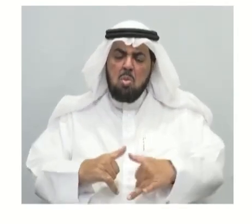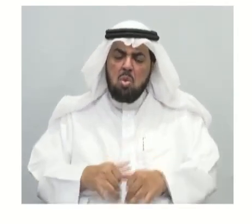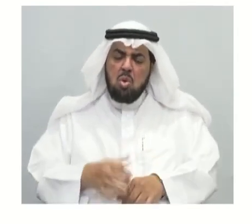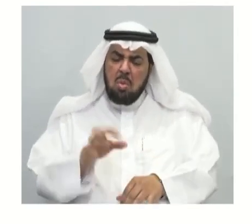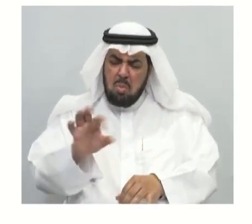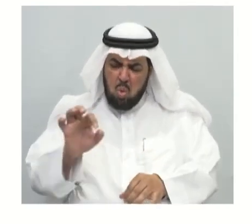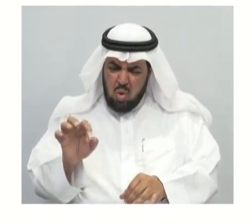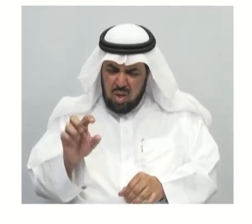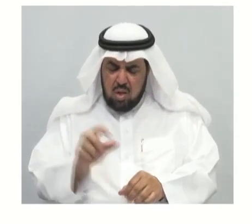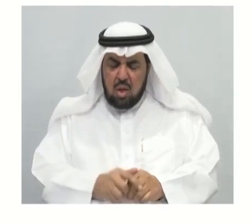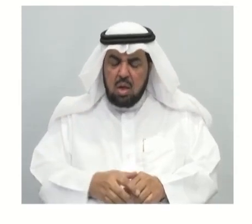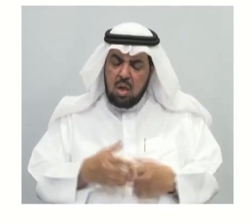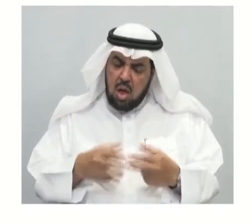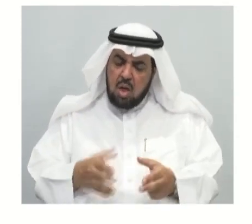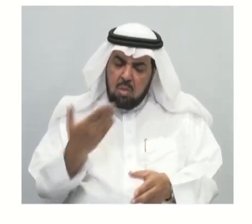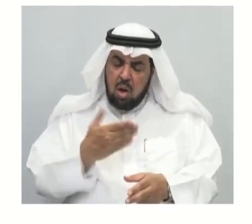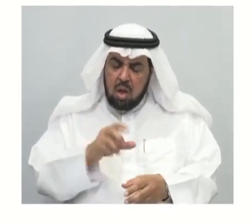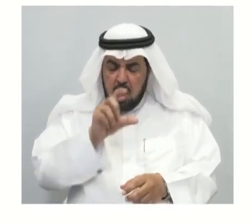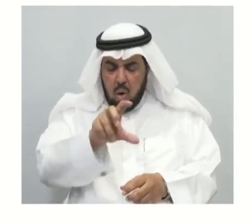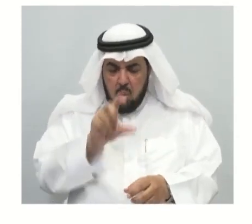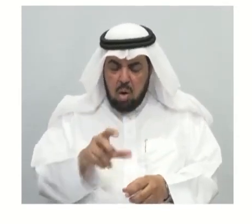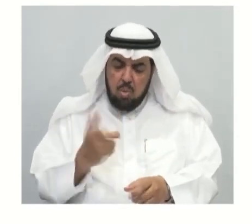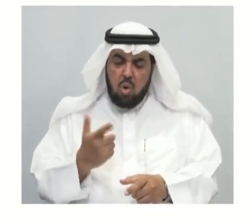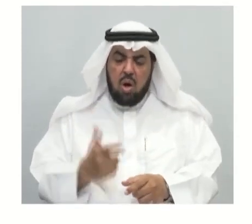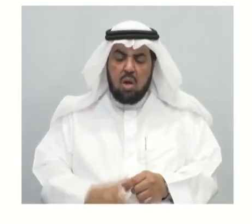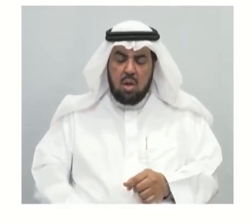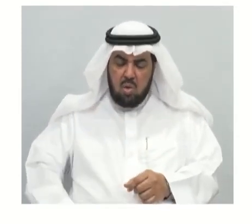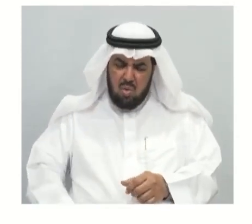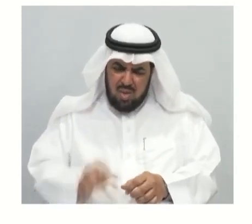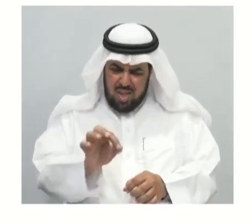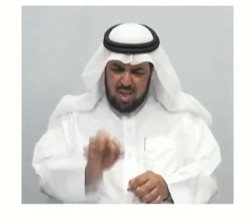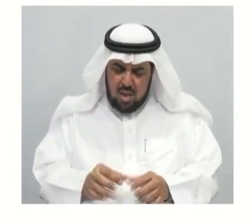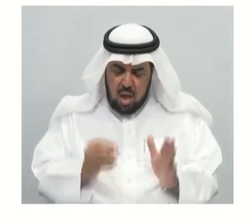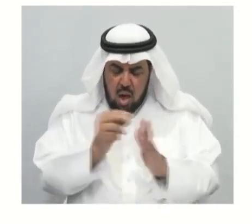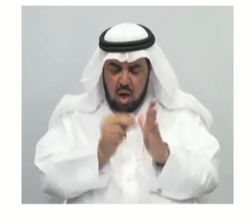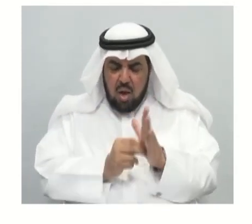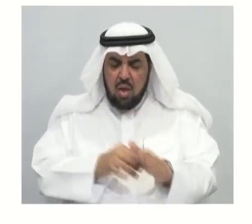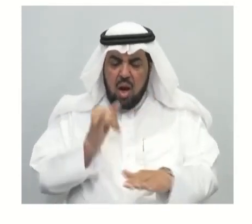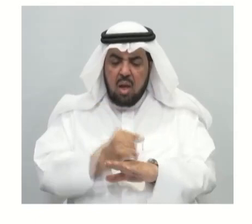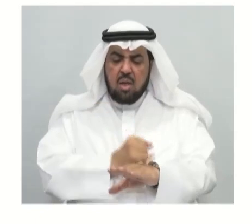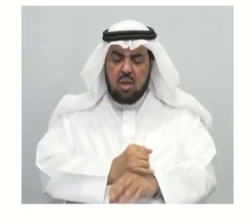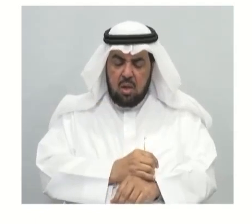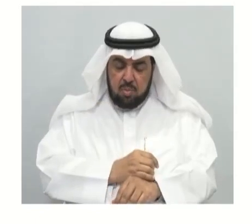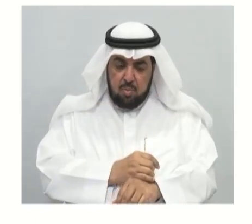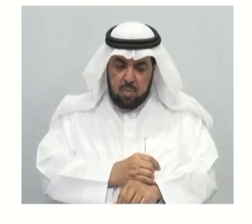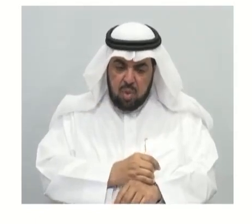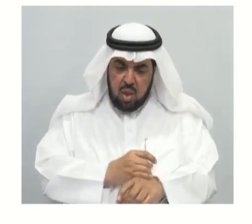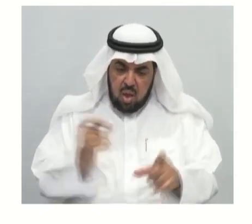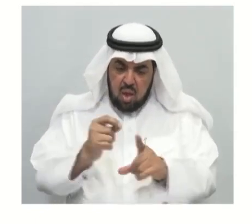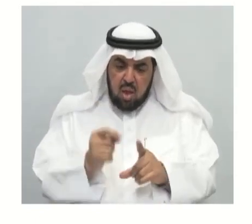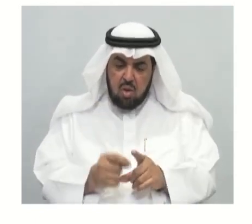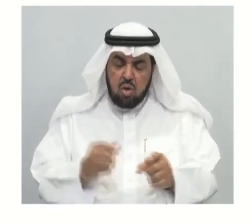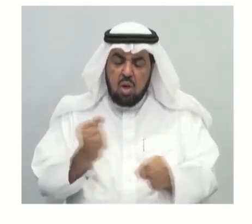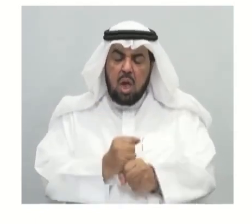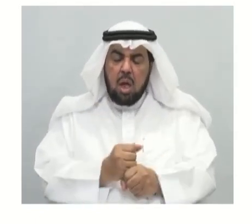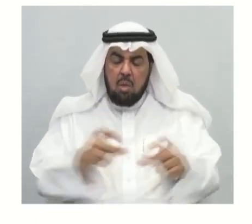موجز يسمح للقارئ التنقل خلالها بسرعه وبتحديد العناصر الاساسيه ولهذا الغرض يتم استخدام